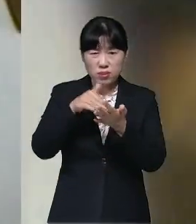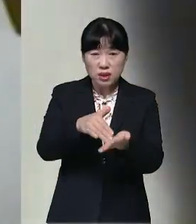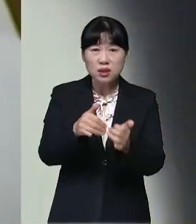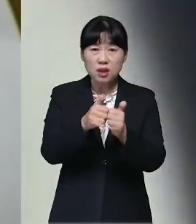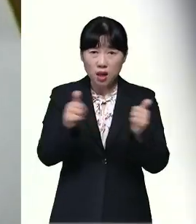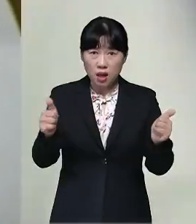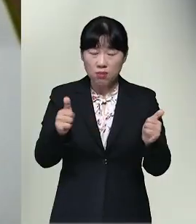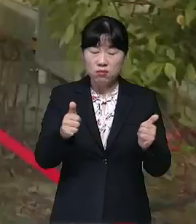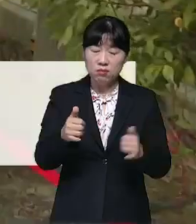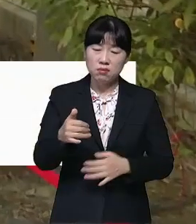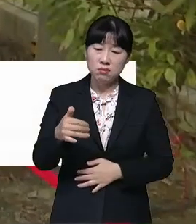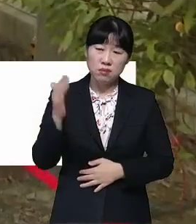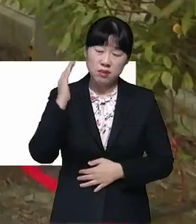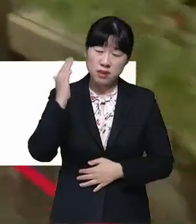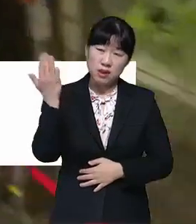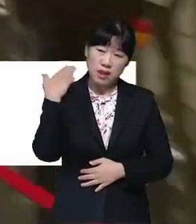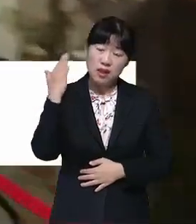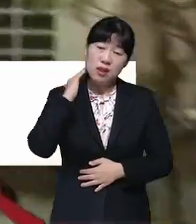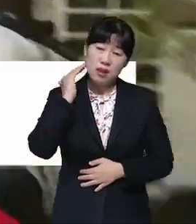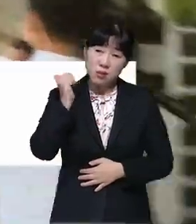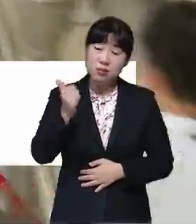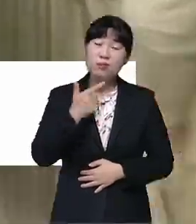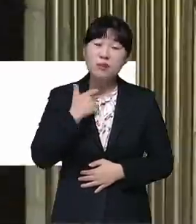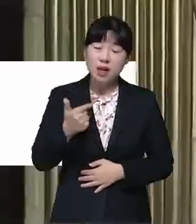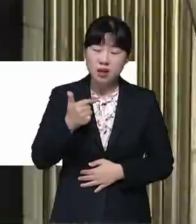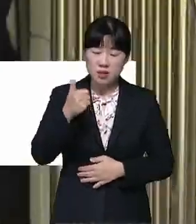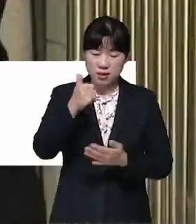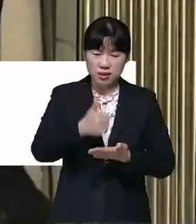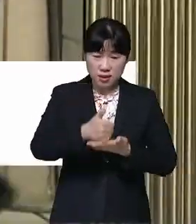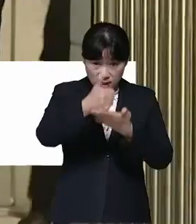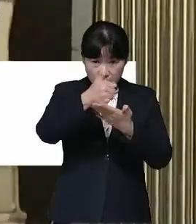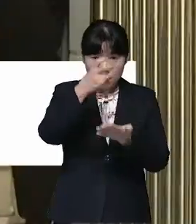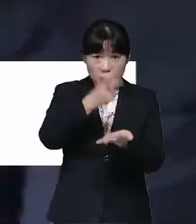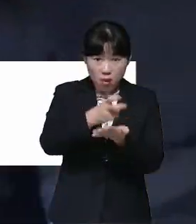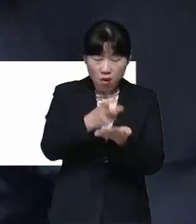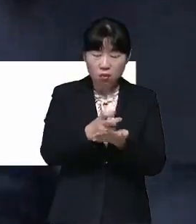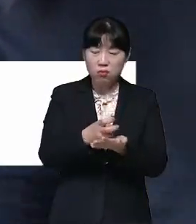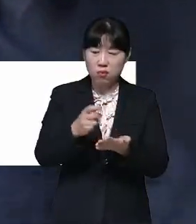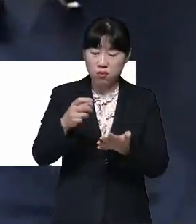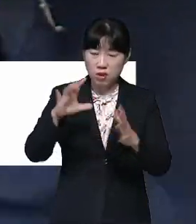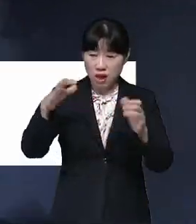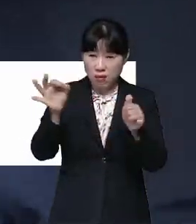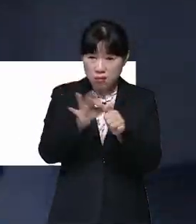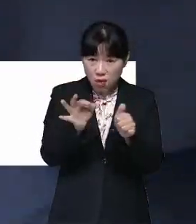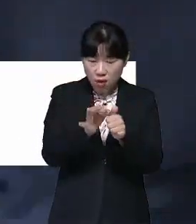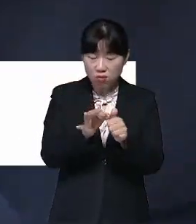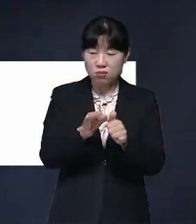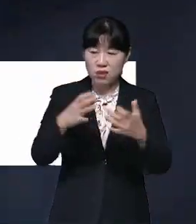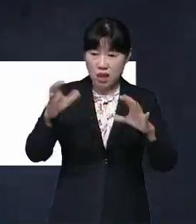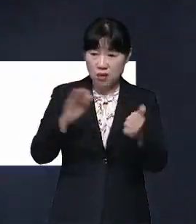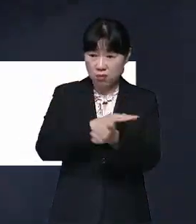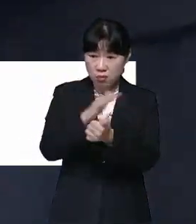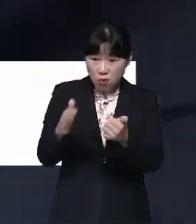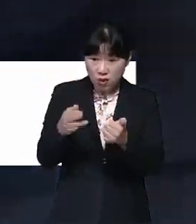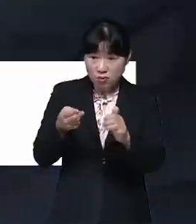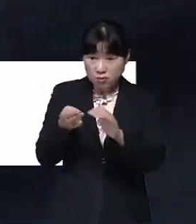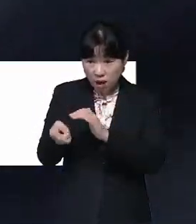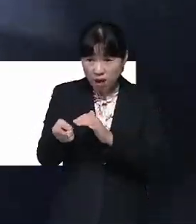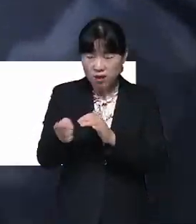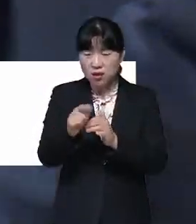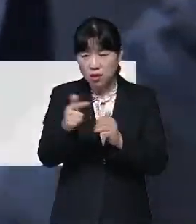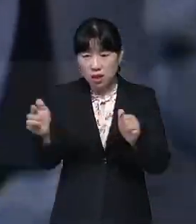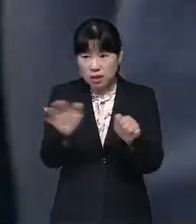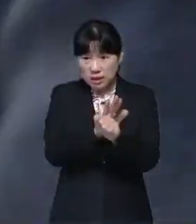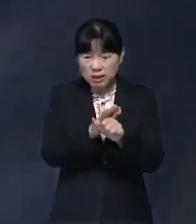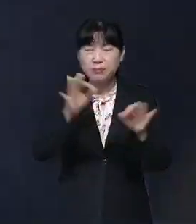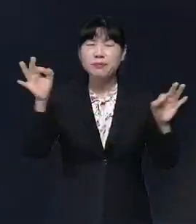대통령 예우에 관한 법률에 따라 전씨는 연금이나 국립묘지 안장 등 정직 대통령에게 부여된 예우를 거의 받지